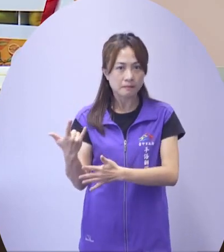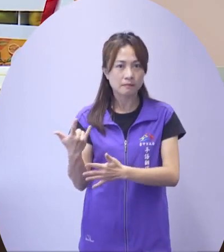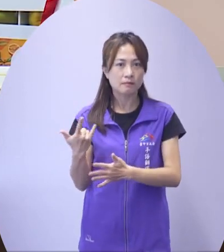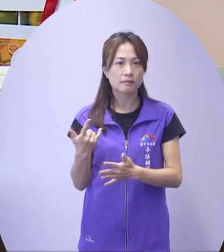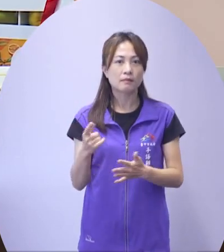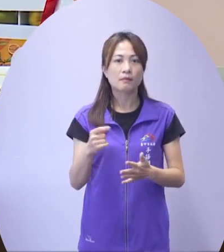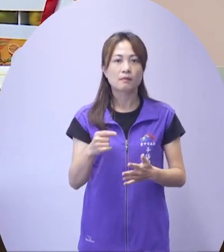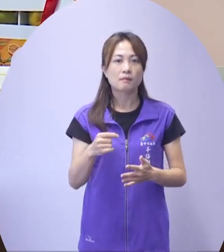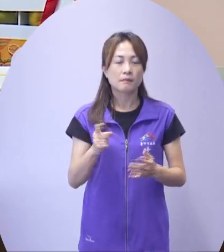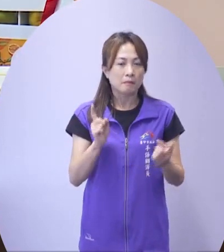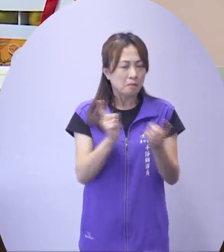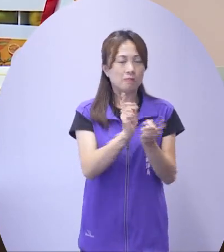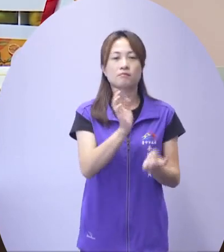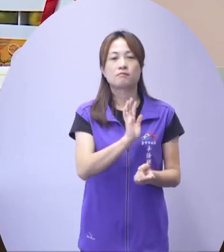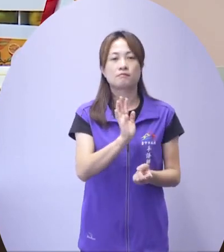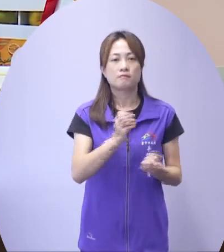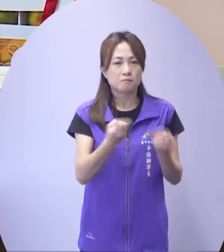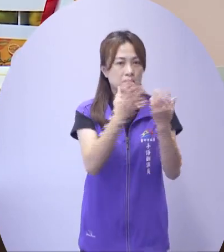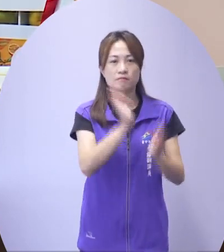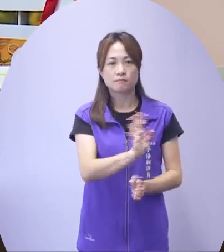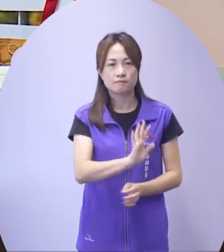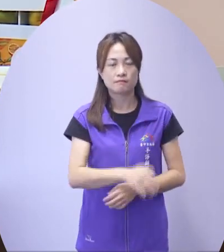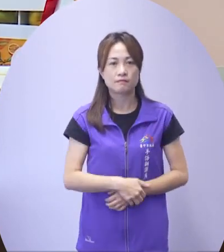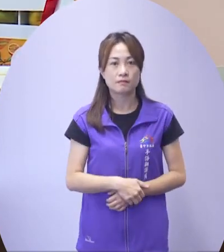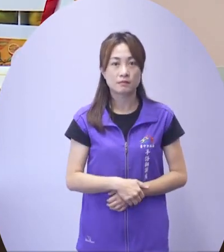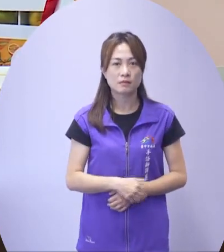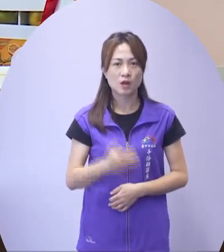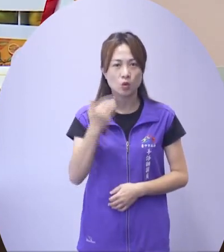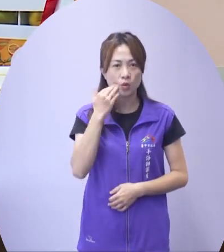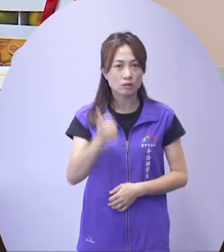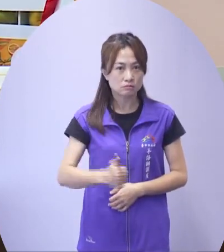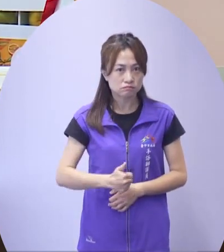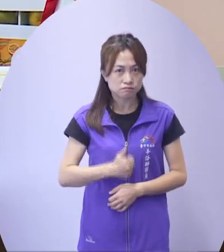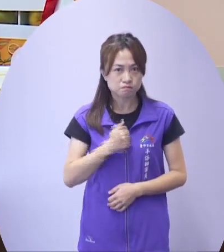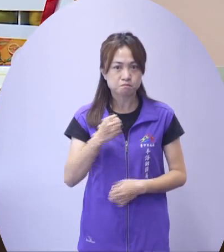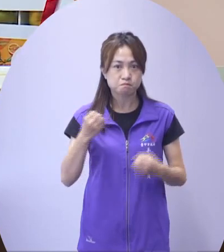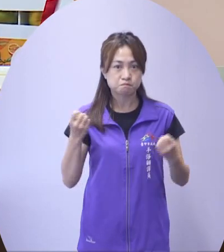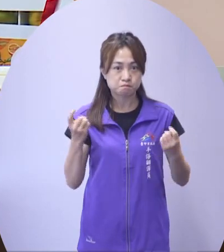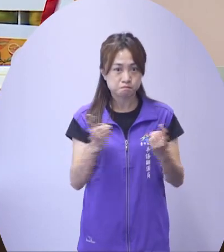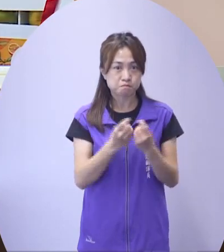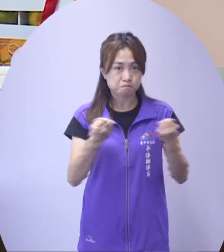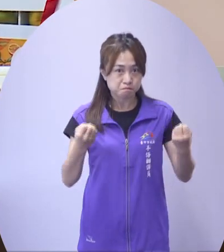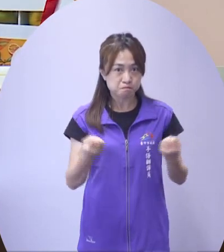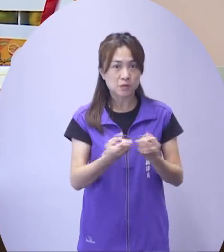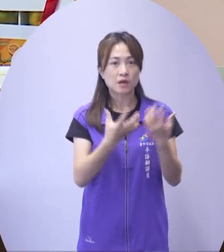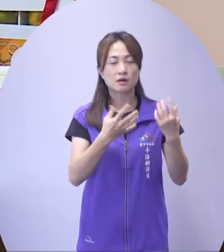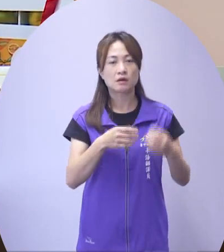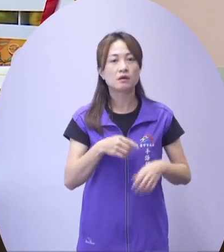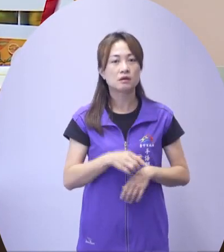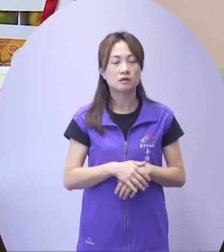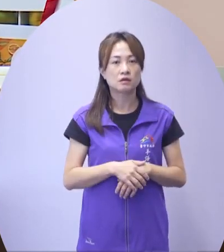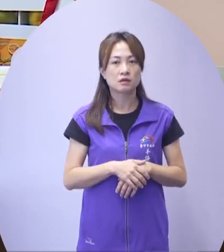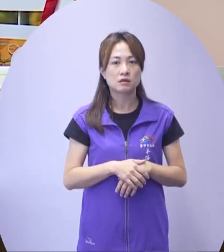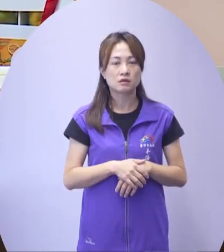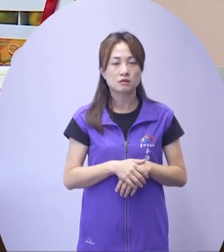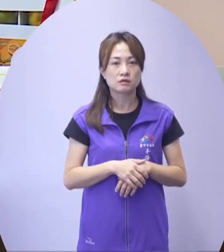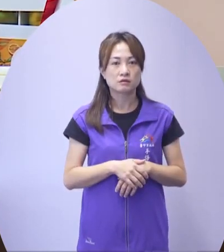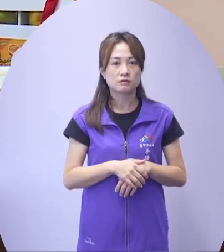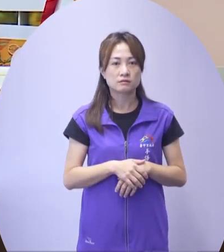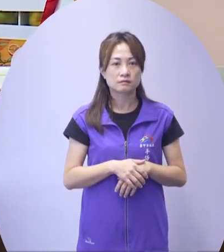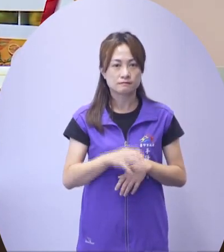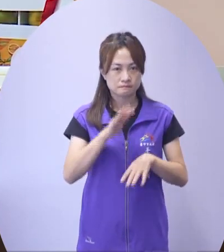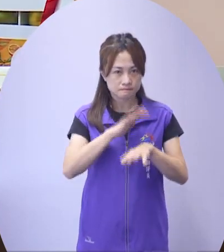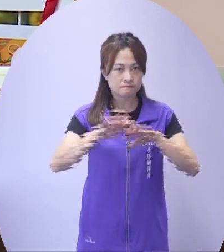万一那这些活动呢？我们都很可能会滚动式的检讨，那宣布减量或者